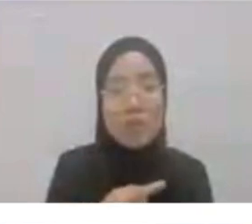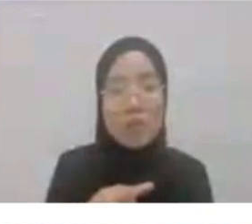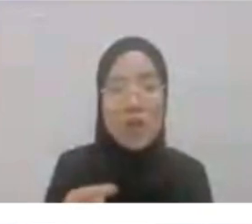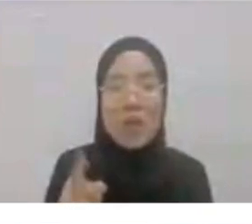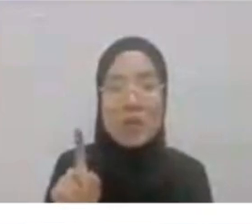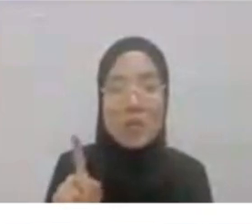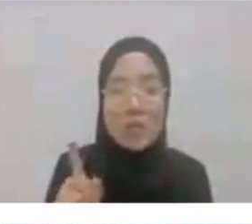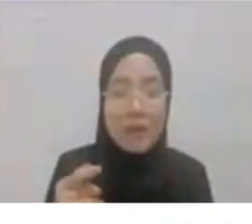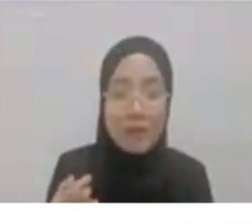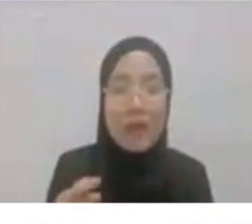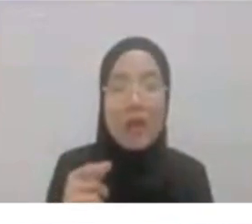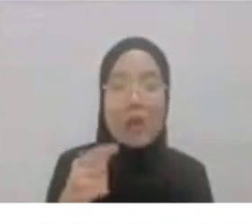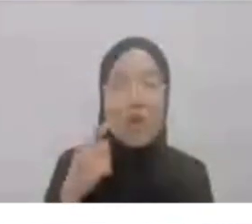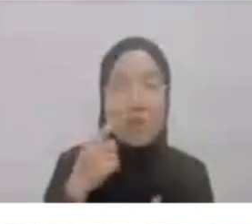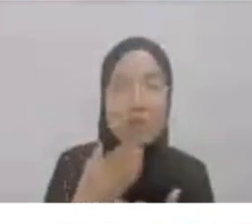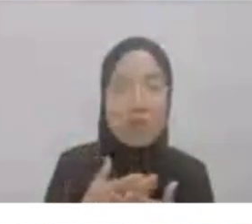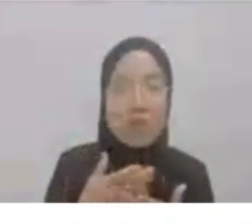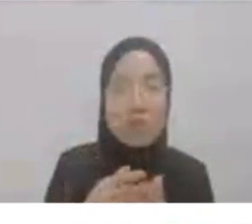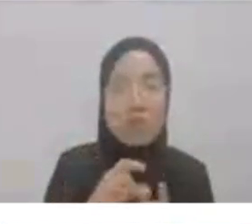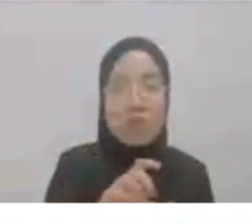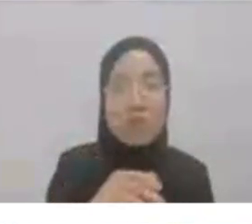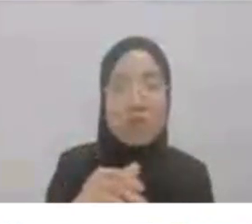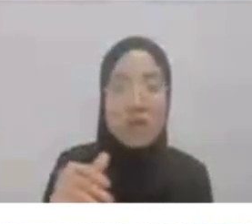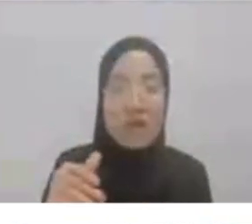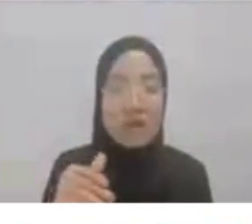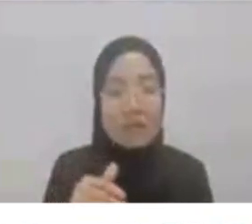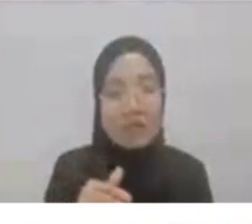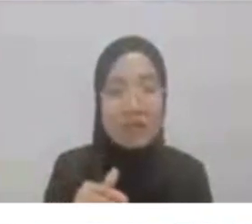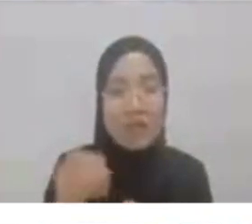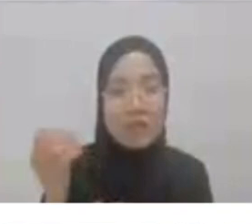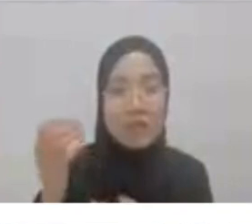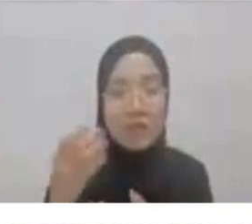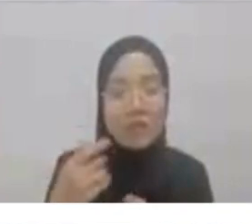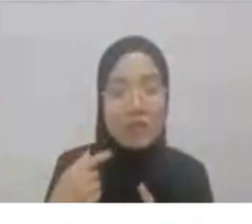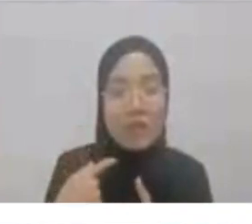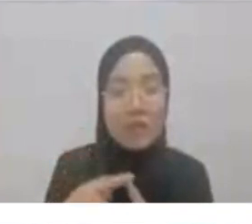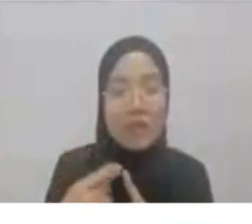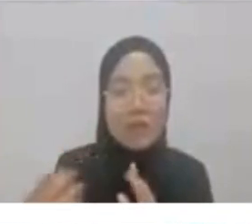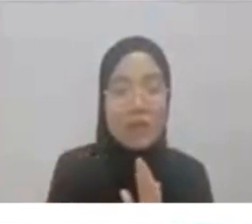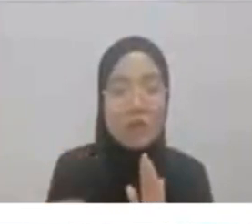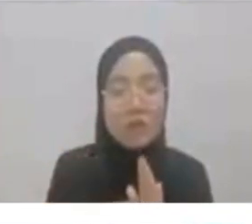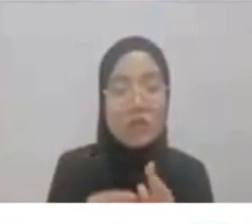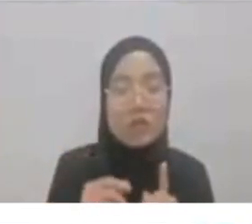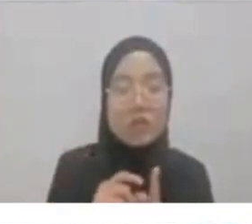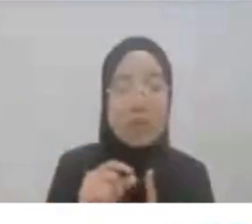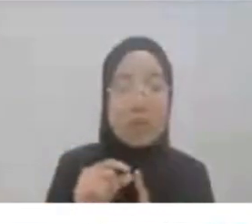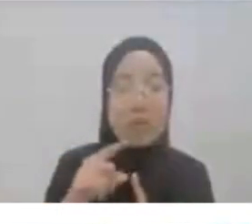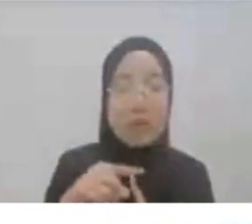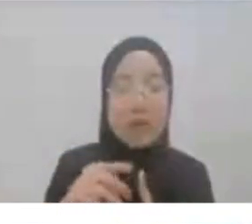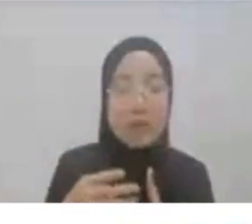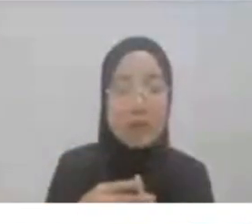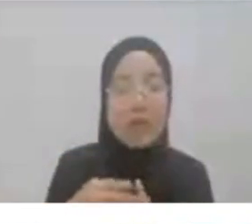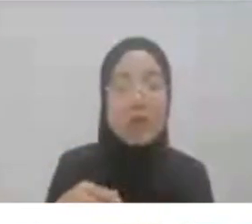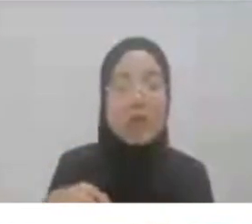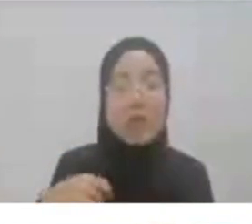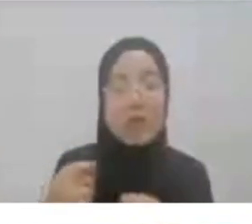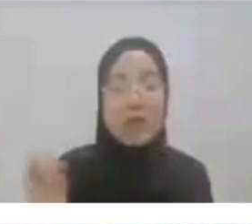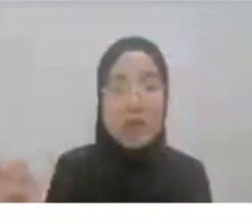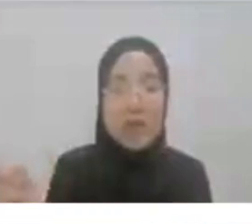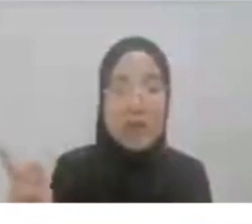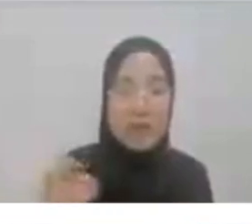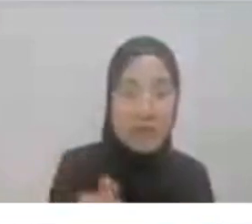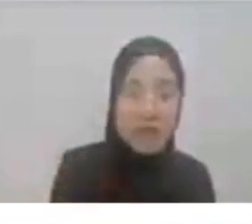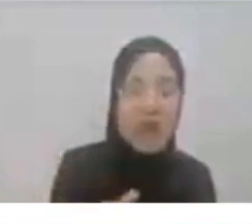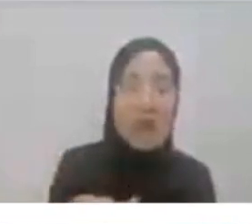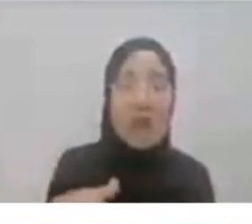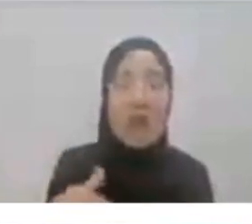tidak terdapat data terkait adanya pemilih tambahan yang diadministrasikan sebagai dptb baik pada daftar hadir pemilih pemidahan maupun pada data